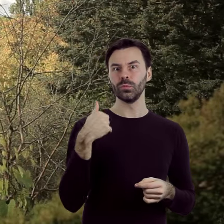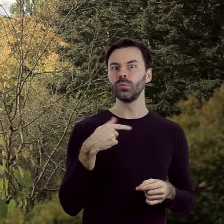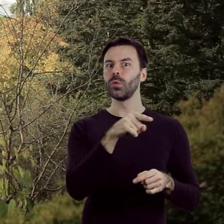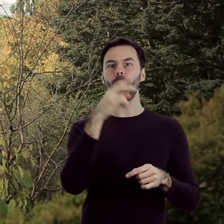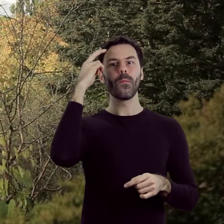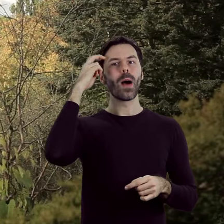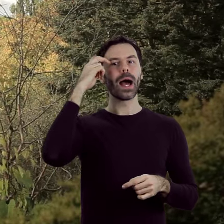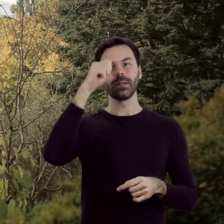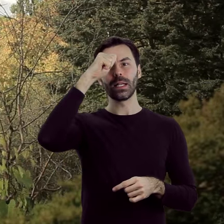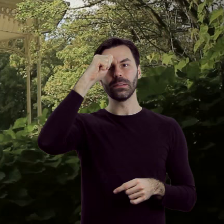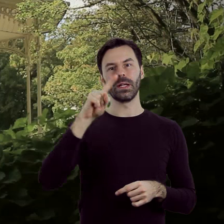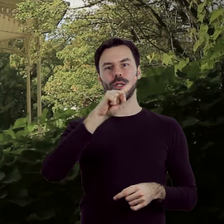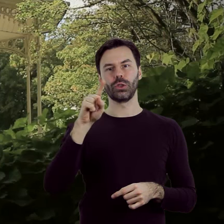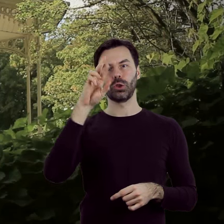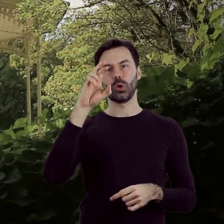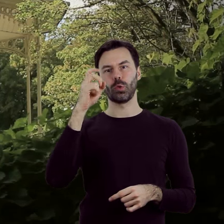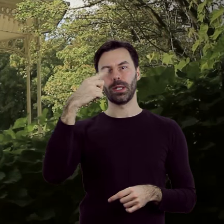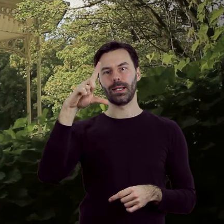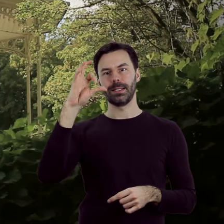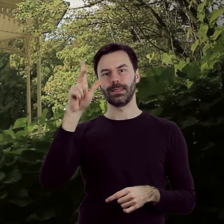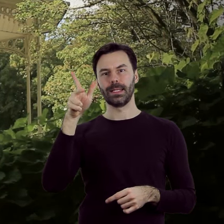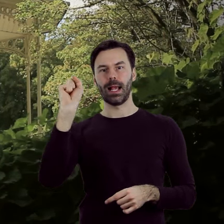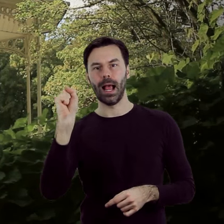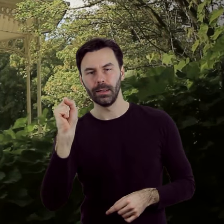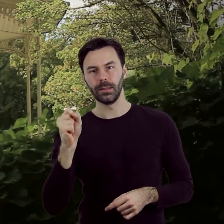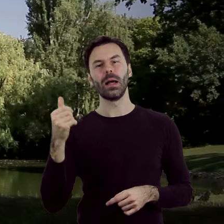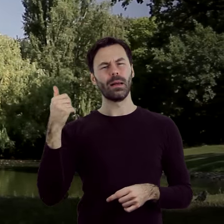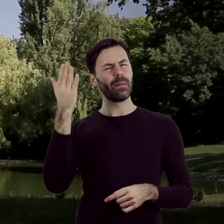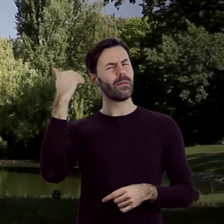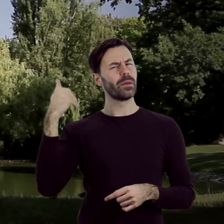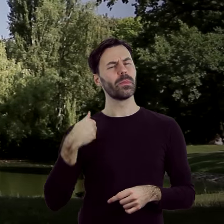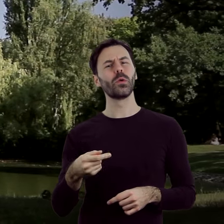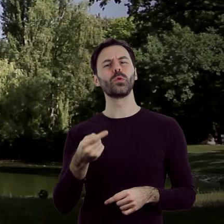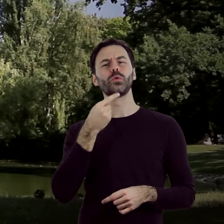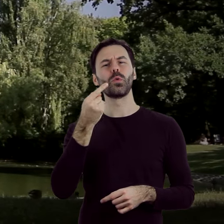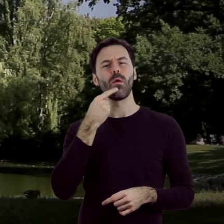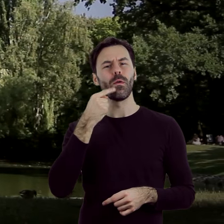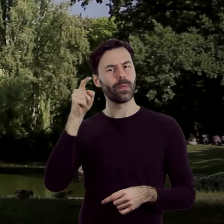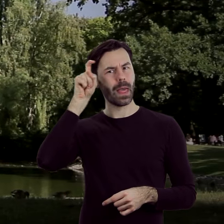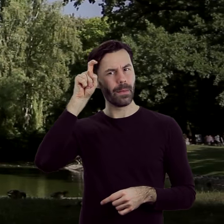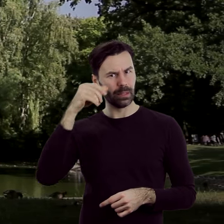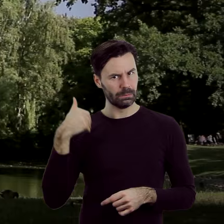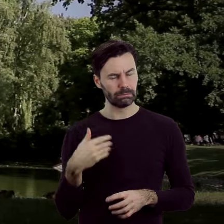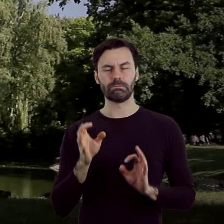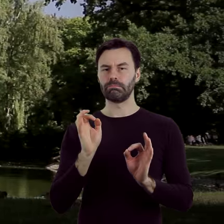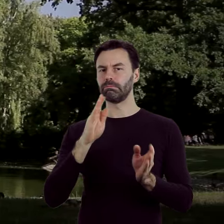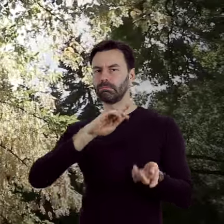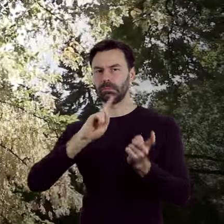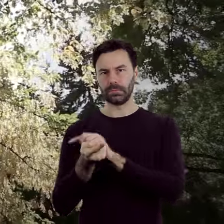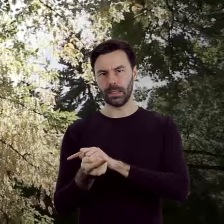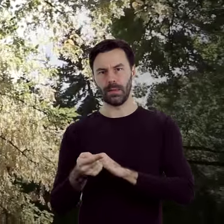łódzkiego parku, obecnego Parku Źródliska. Wówczas ten park zwano kwelą, od niemieckiego słowa oznaczającego